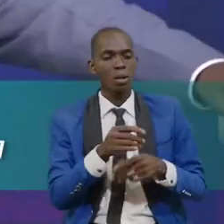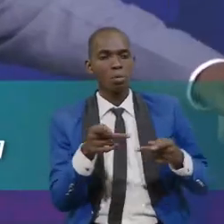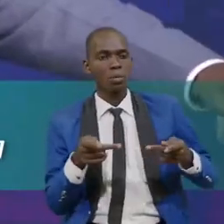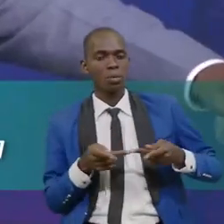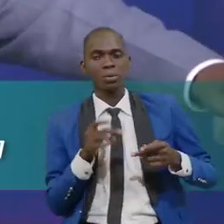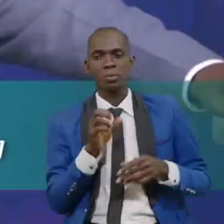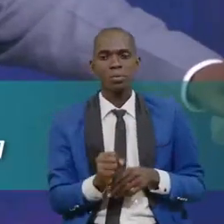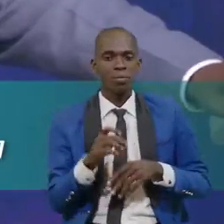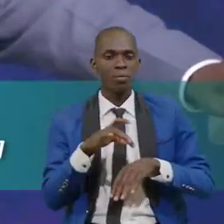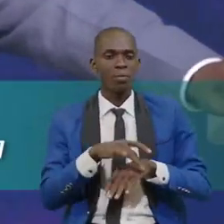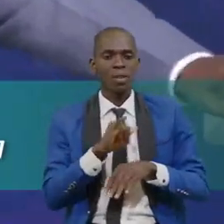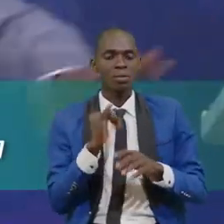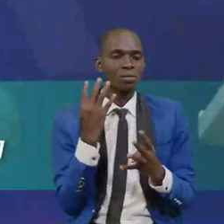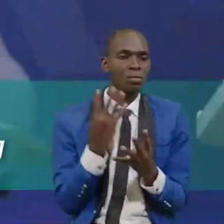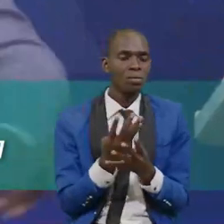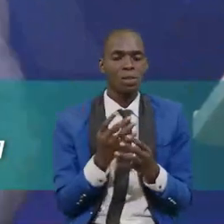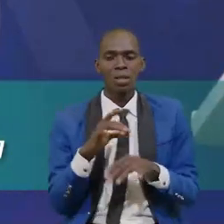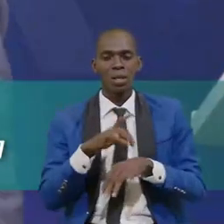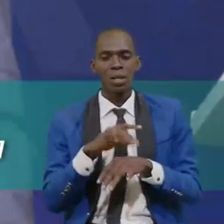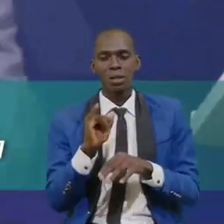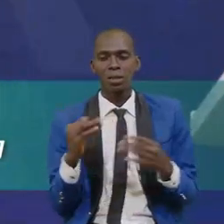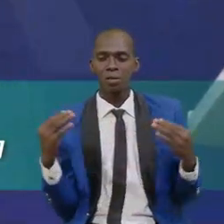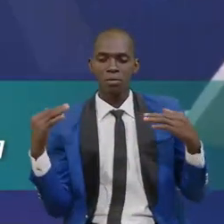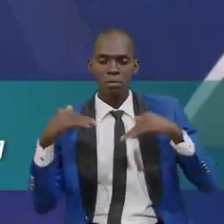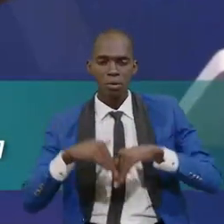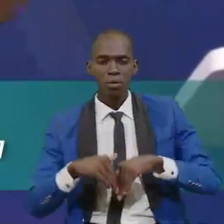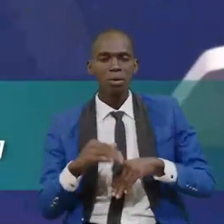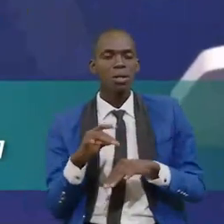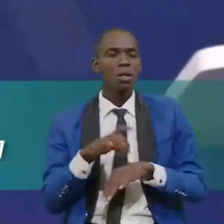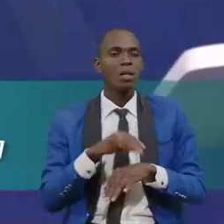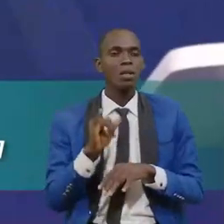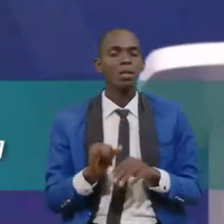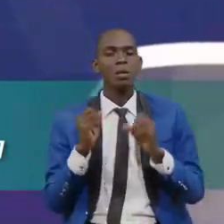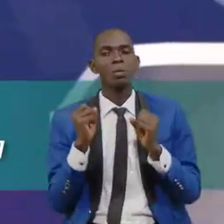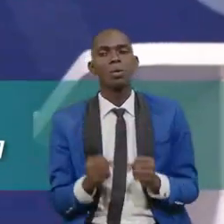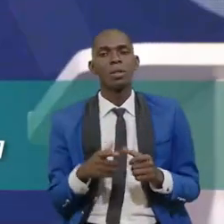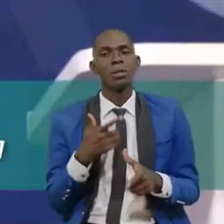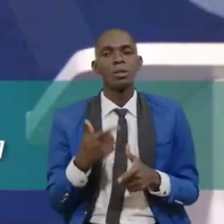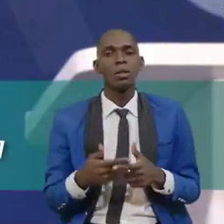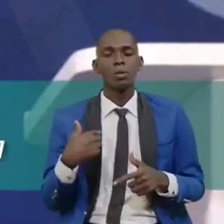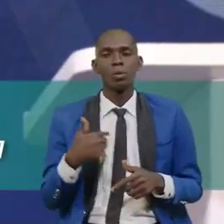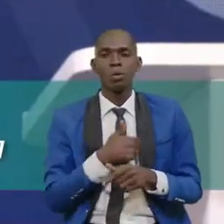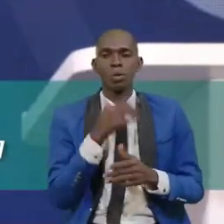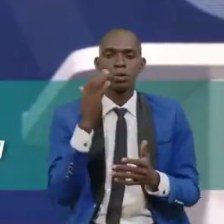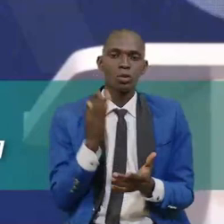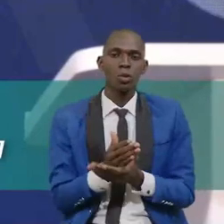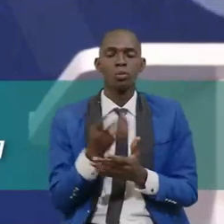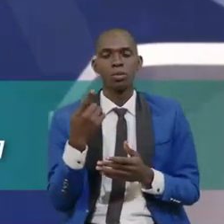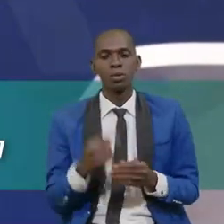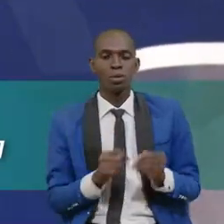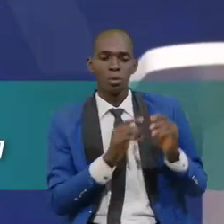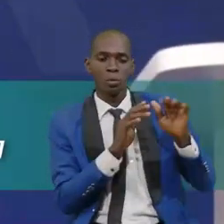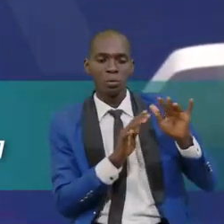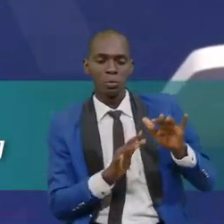forces terrestres, dans les vallées terrestres, dans les puissances terrestres, alors vous cessez